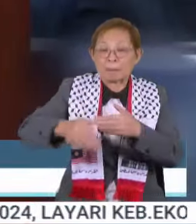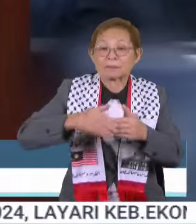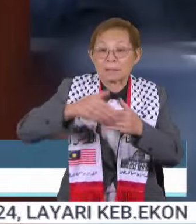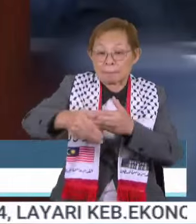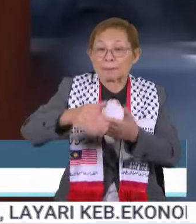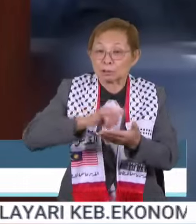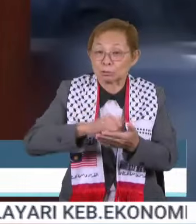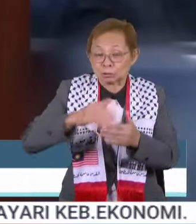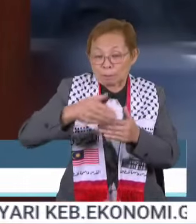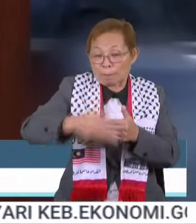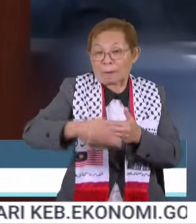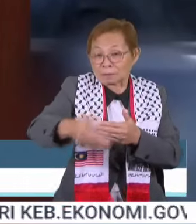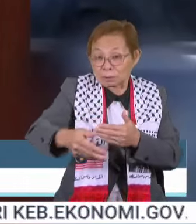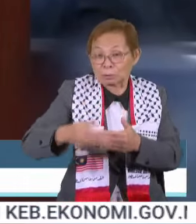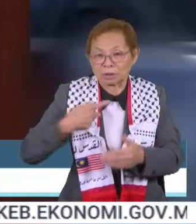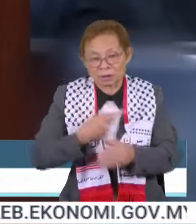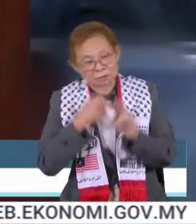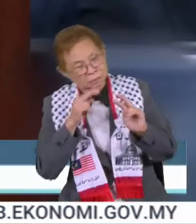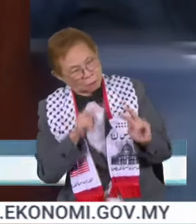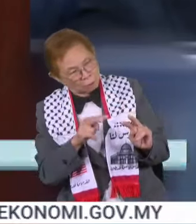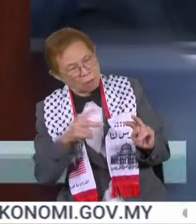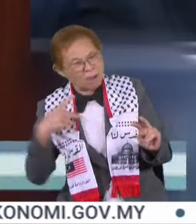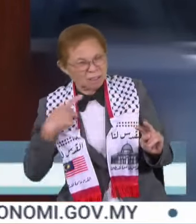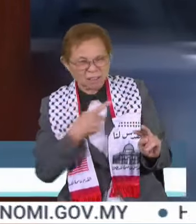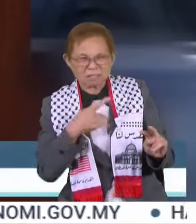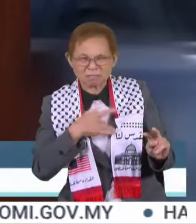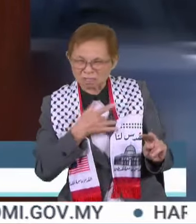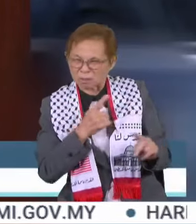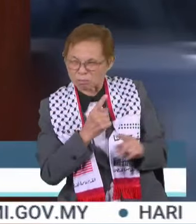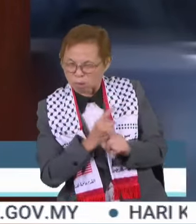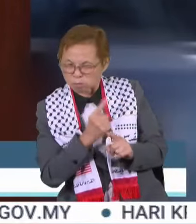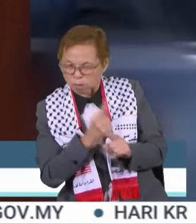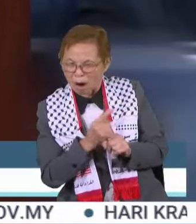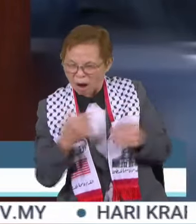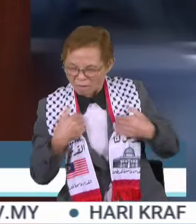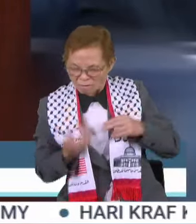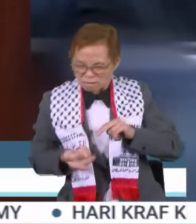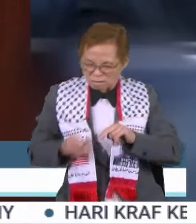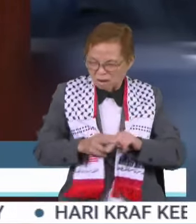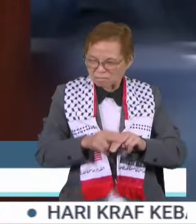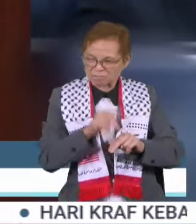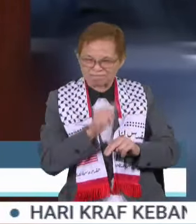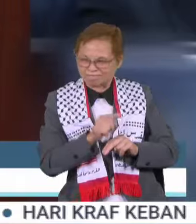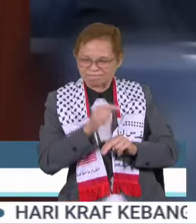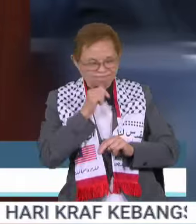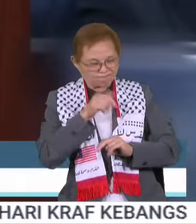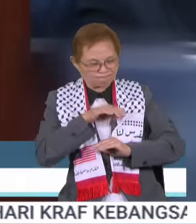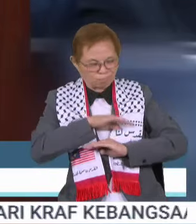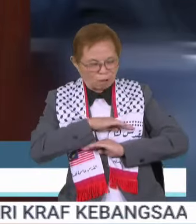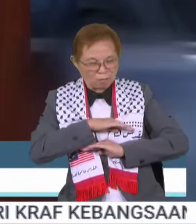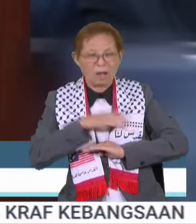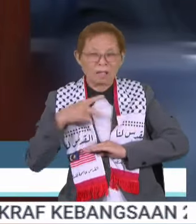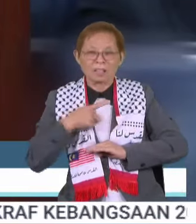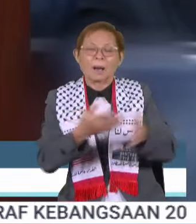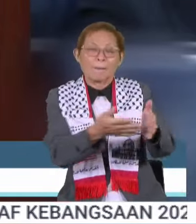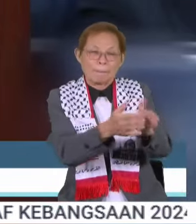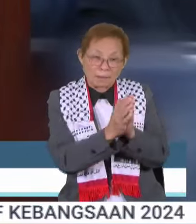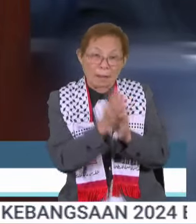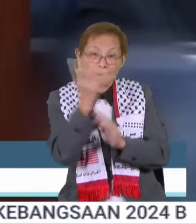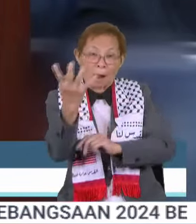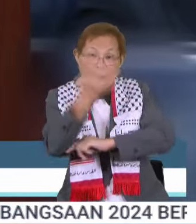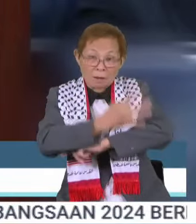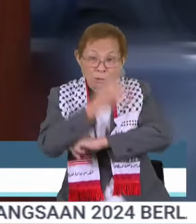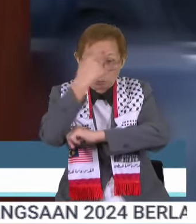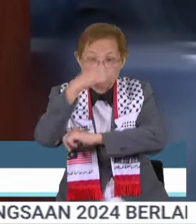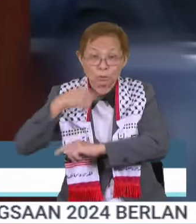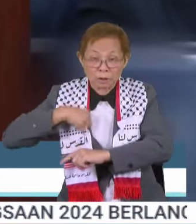baru kita tengok dan kalau kita rasa memang betul-betul ada kenaikan yang tidak munasabah, kita akan minta lagi 4 hari ya